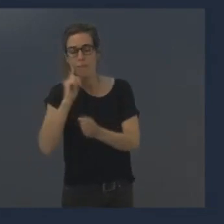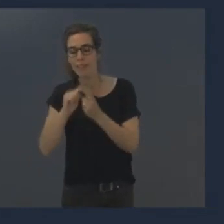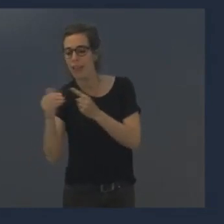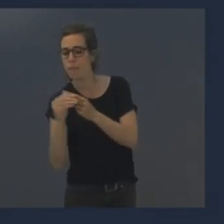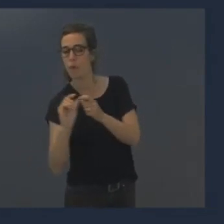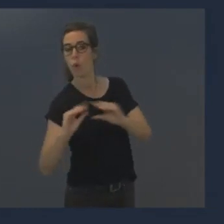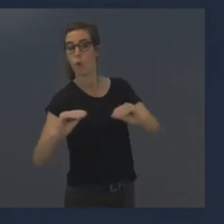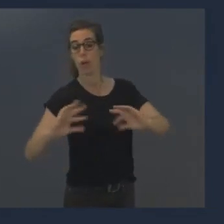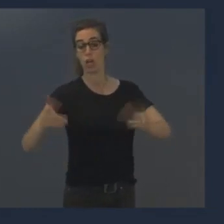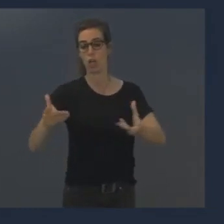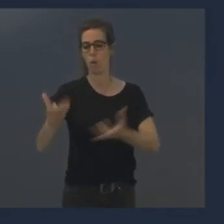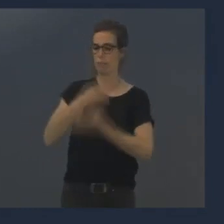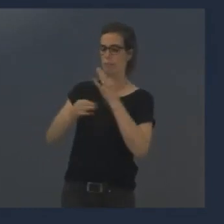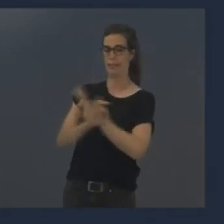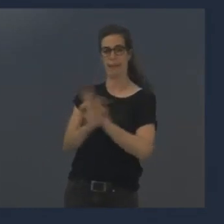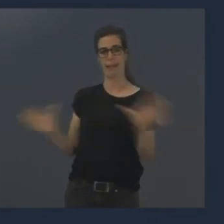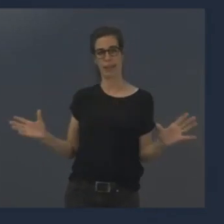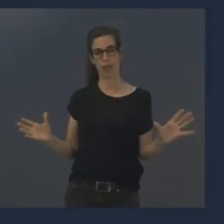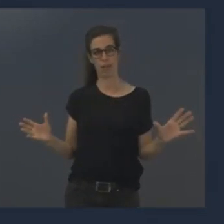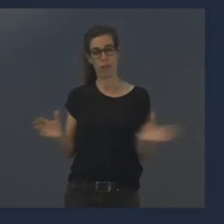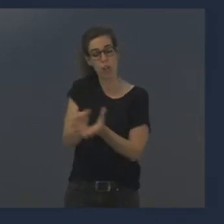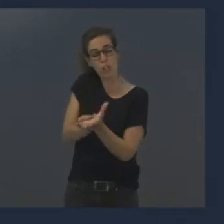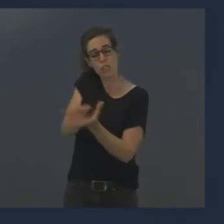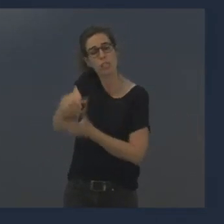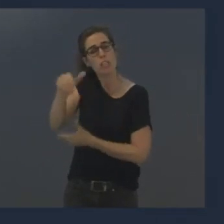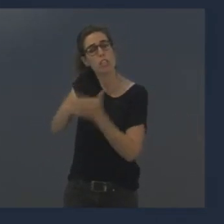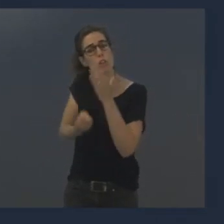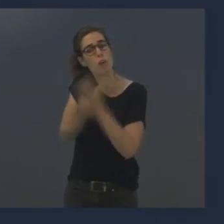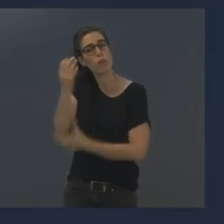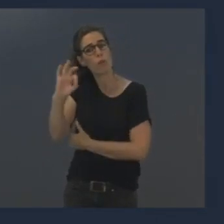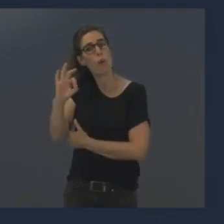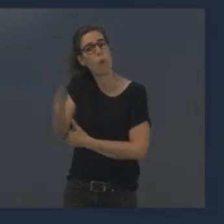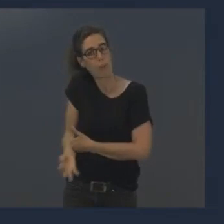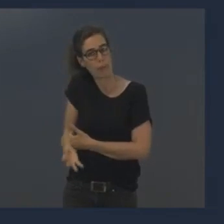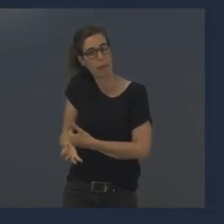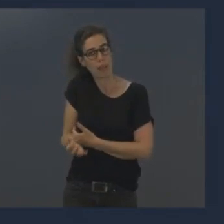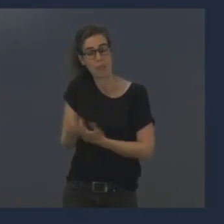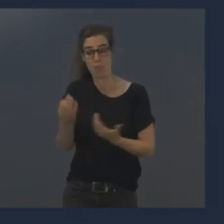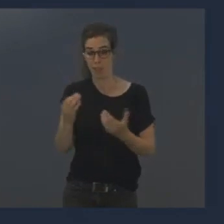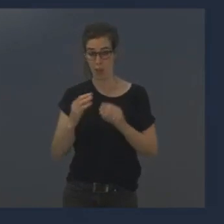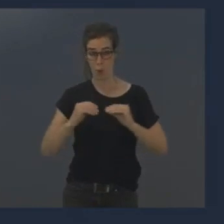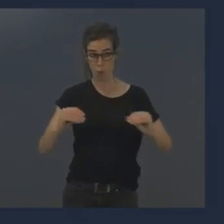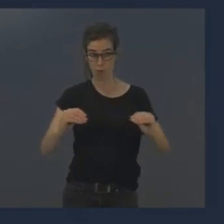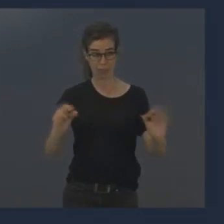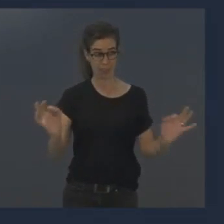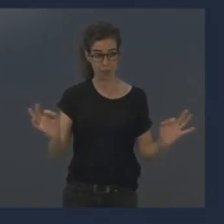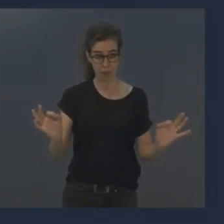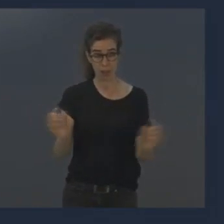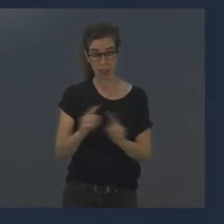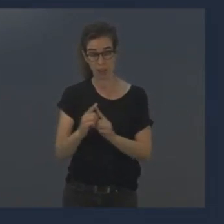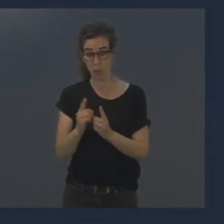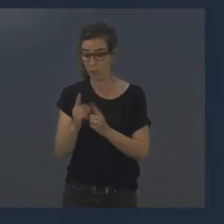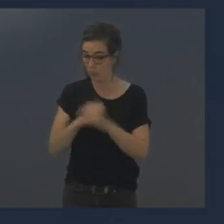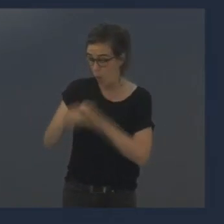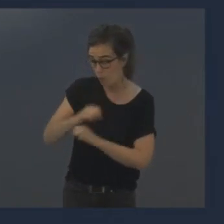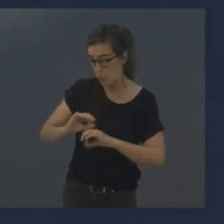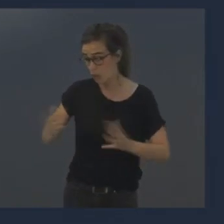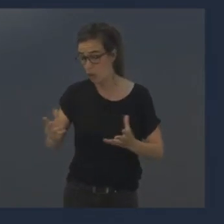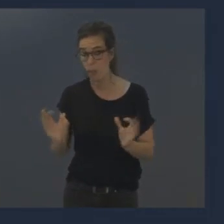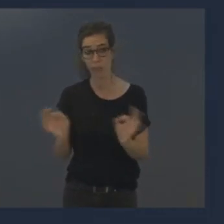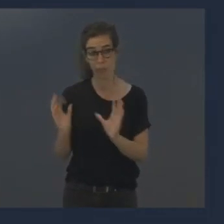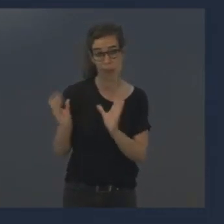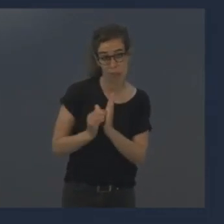cette nouvelle stratégie, mais trop peu d'objectifs, trop peu d'opérationnels et puis des manques regrettables.